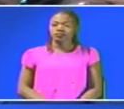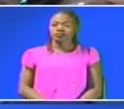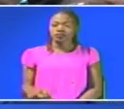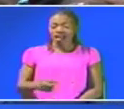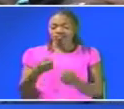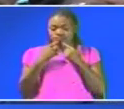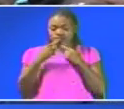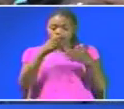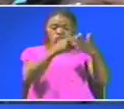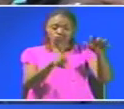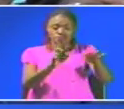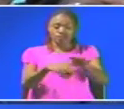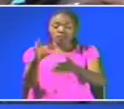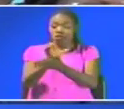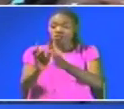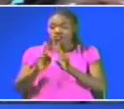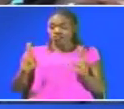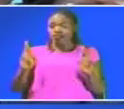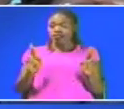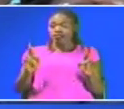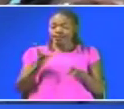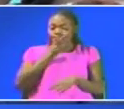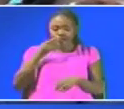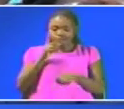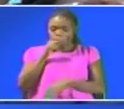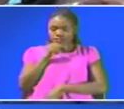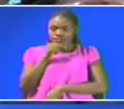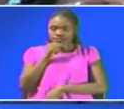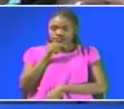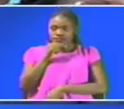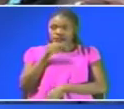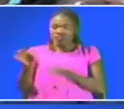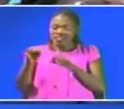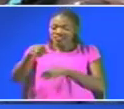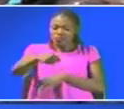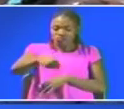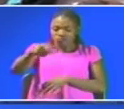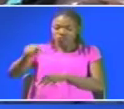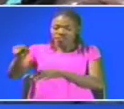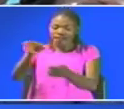Tunasema kahawa ikiwa tayari ikiwa imekauka, ikiwa ile parchment iko kwa store,